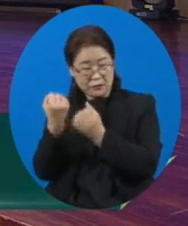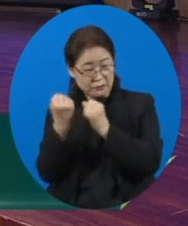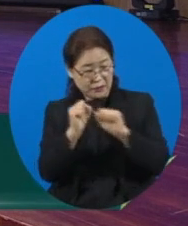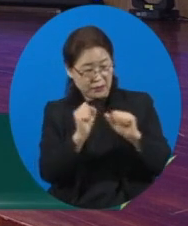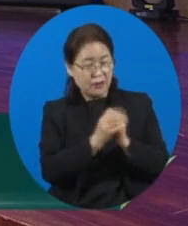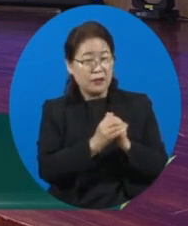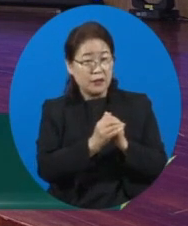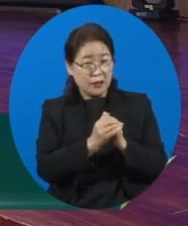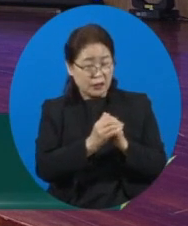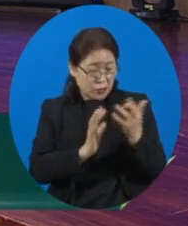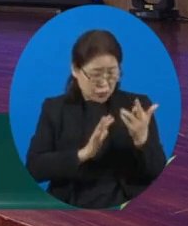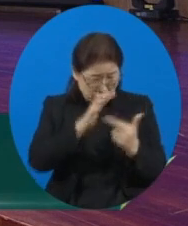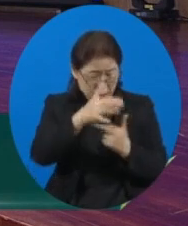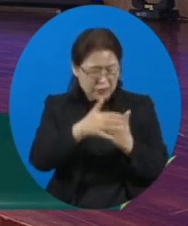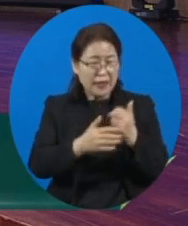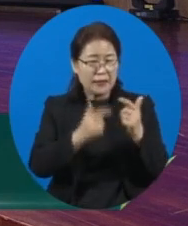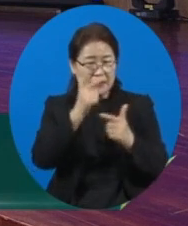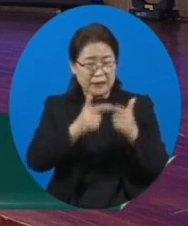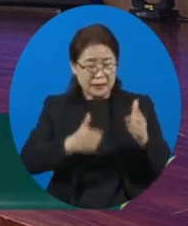나무 사이에 숨은지라.